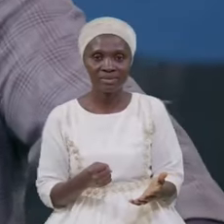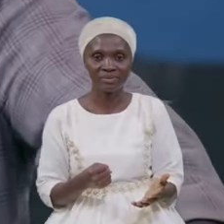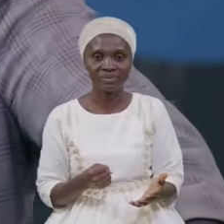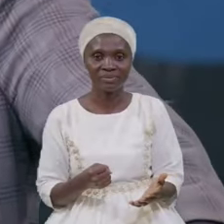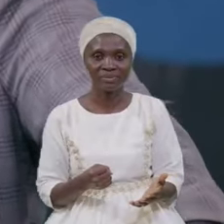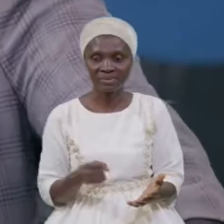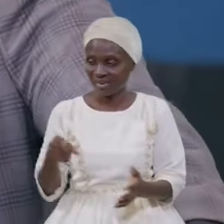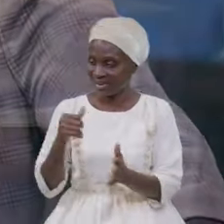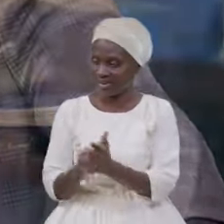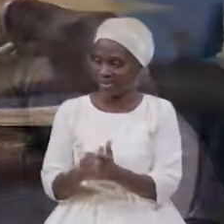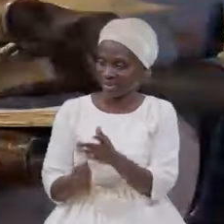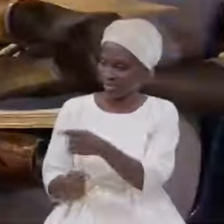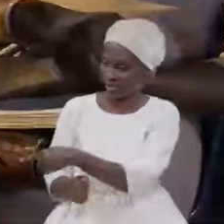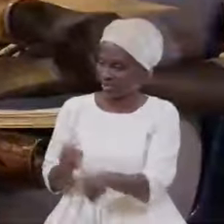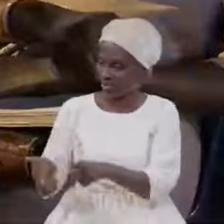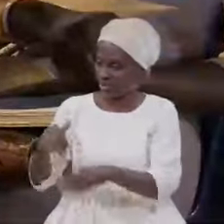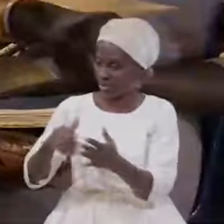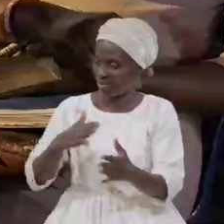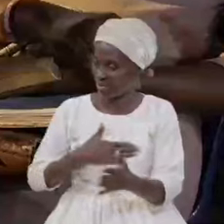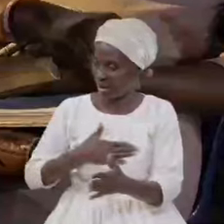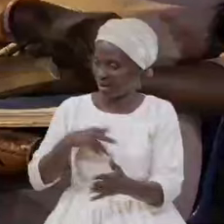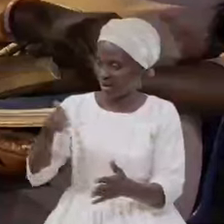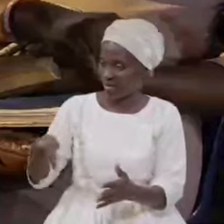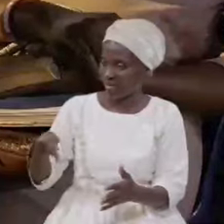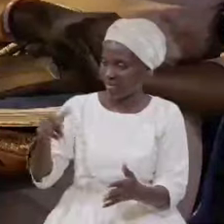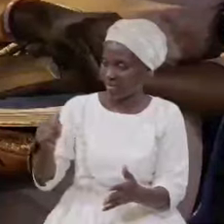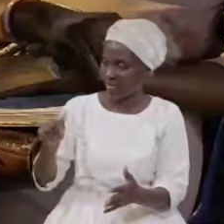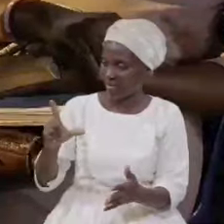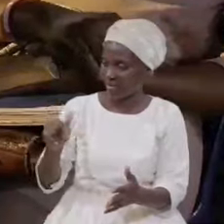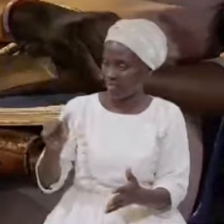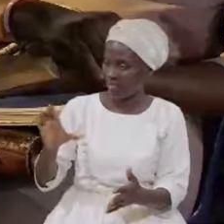que vous devez, dire. Et personne n'en parlait.